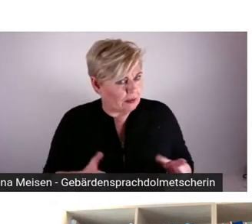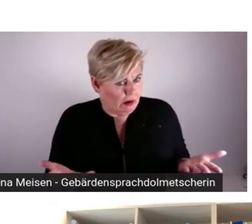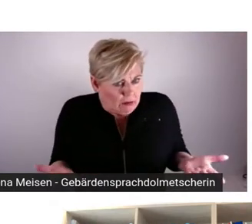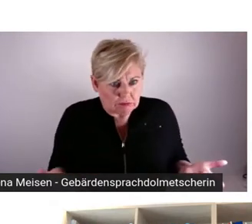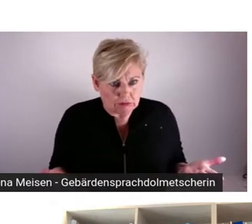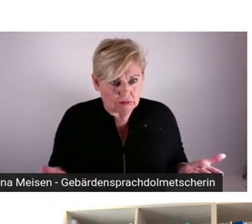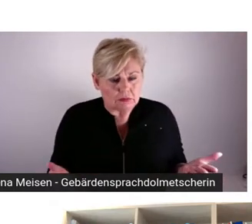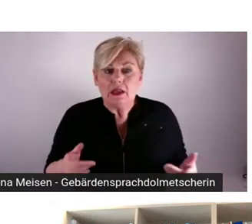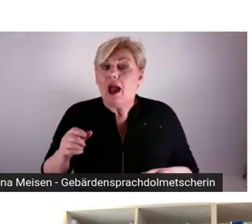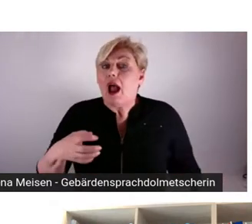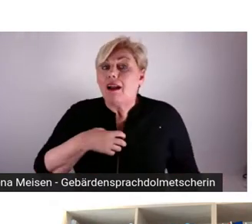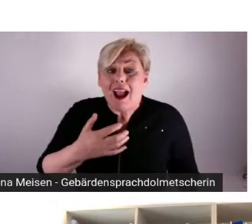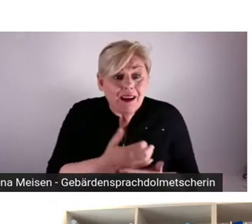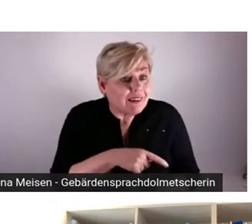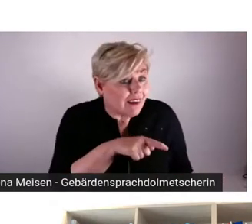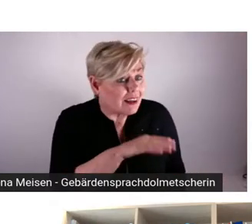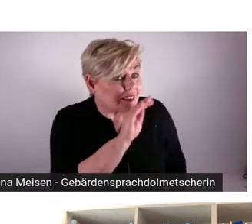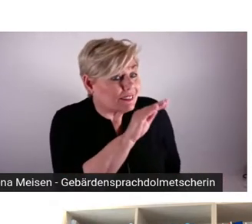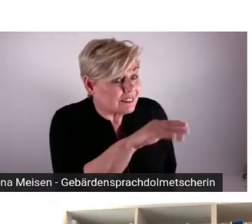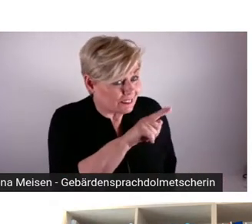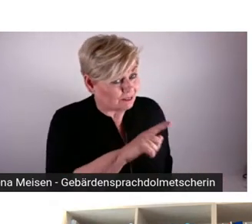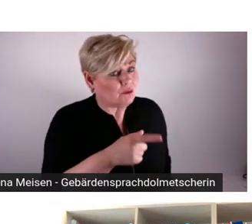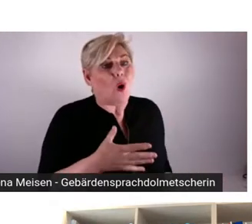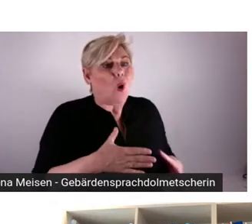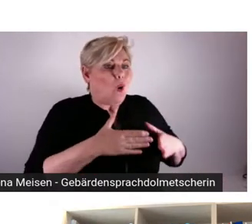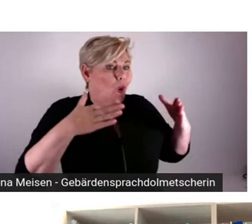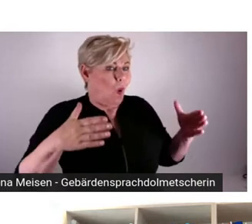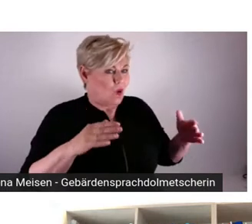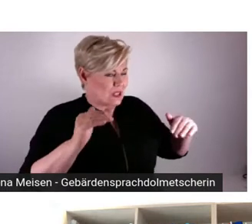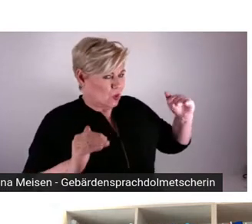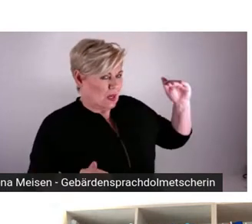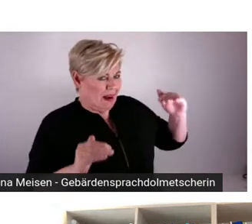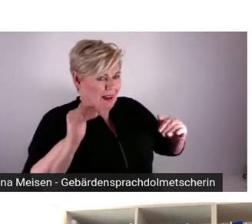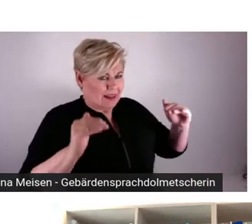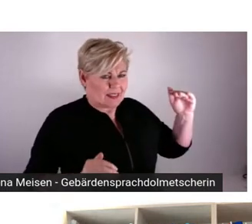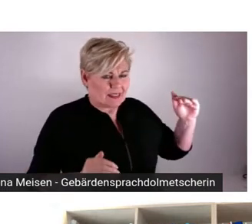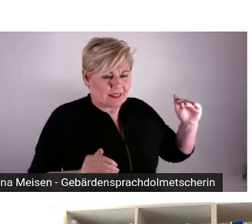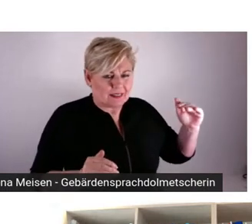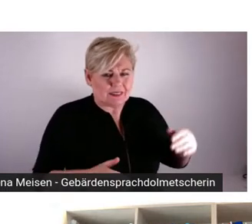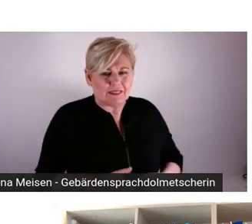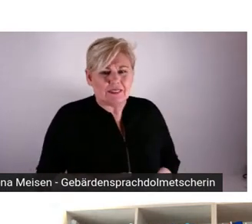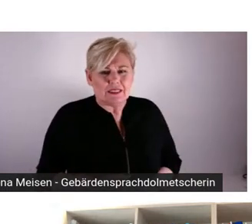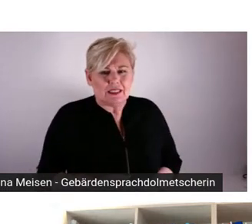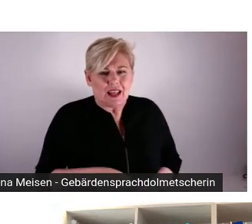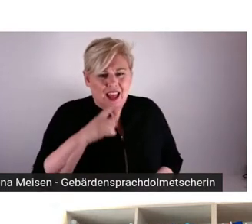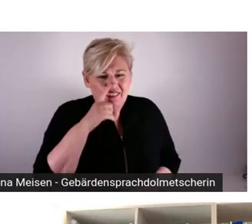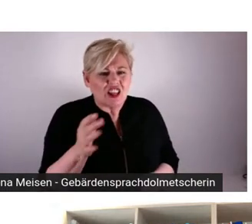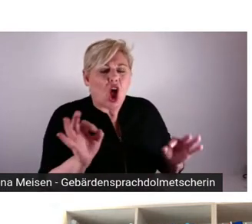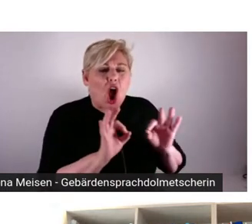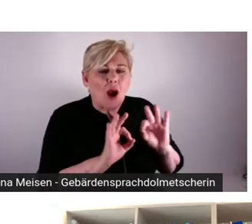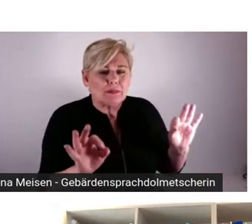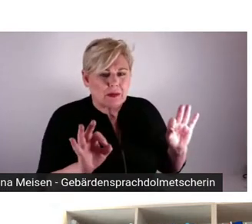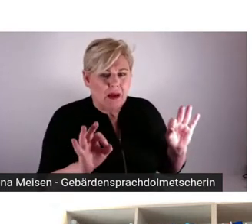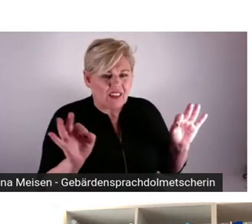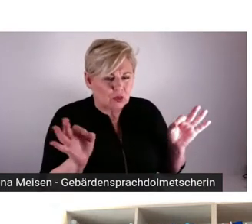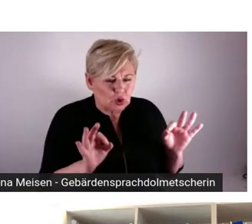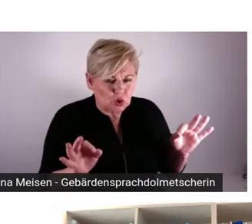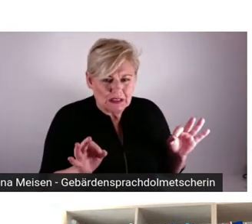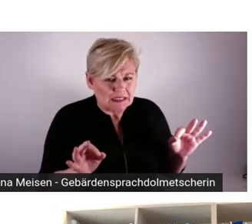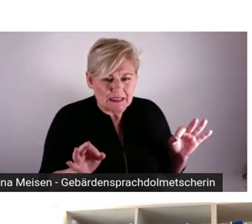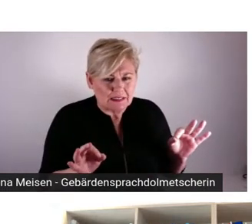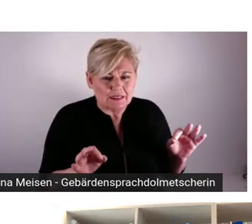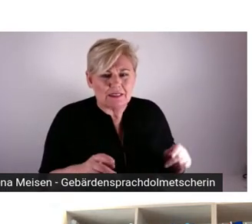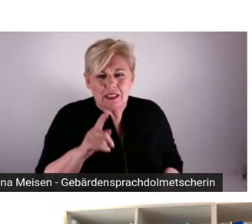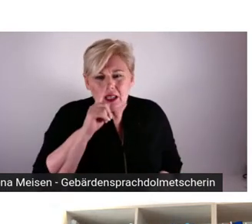Krankenkassen appellieren. Krankenkassen können von diesen großen Ungleichheit ohnehin, selbst wenn sie optimal funktionieren würden, nur einen